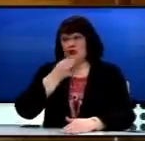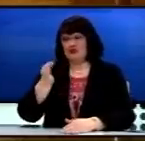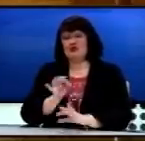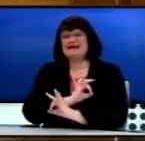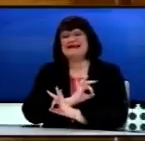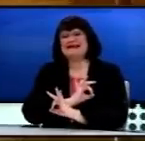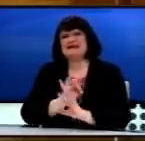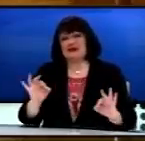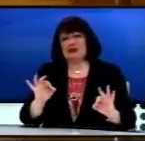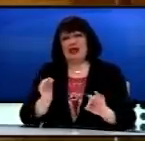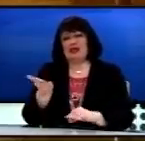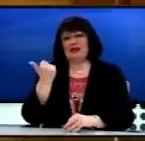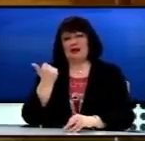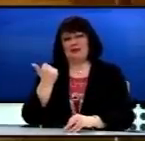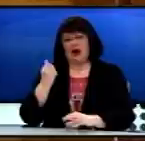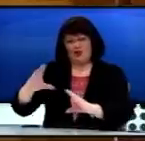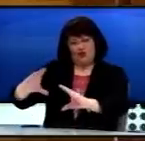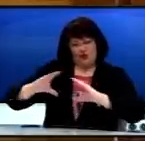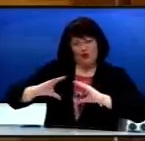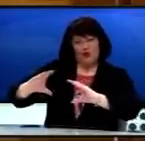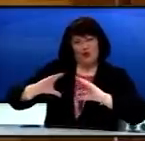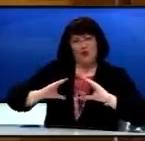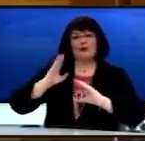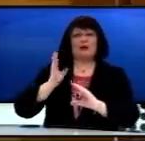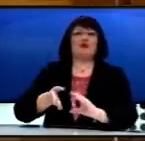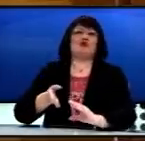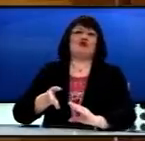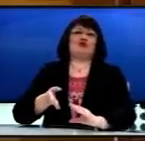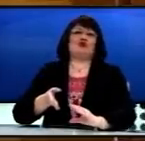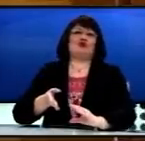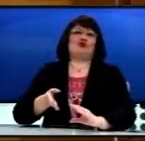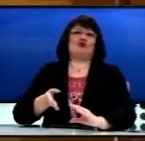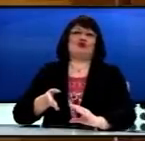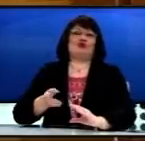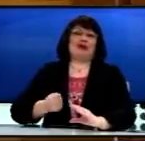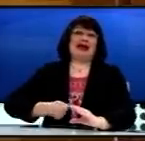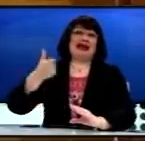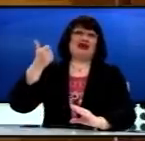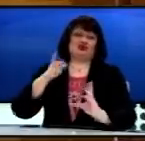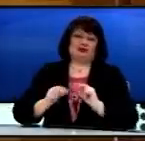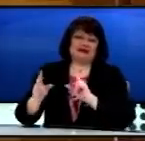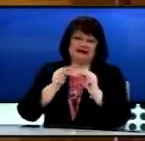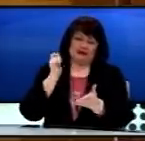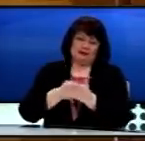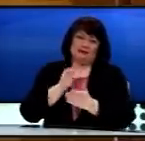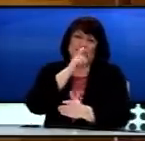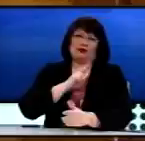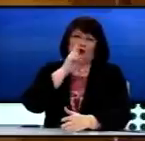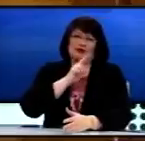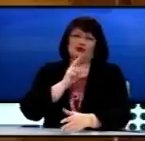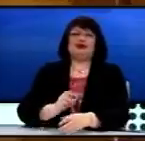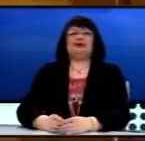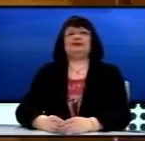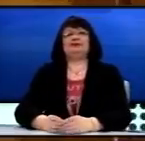βεβαιότητα ότι δεν υπάρχουν τέτοιες ποσότητες που να αξίζει κανείς να μπει στον κόπο να κάνει αυτή τη συζήτηση. Και θα